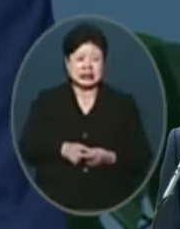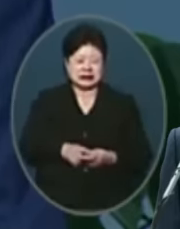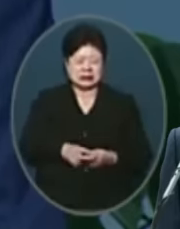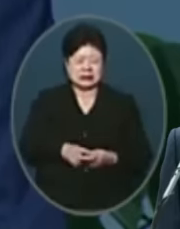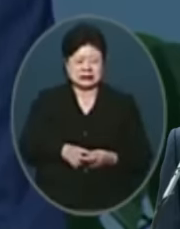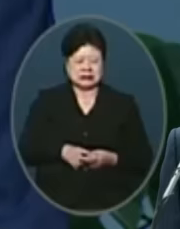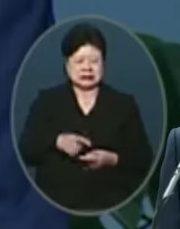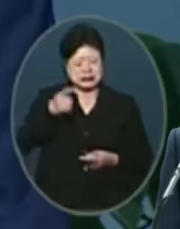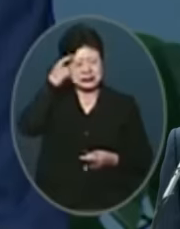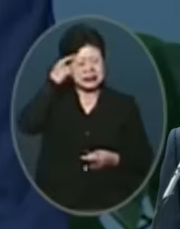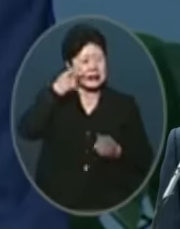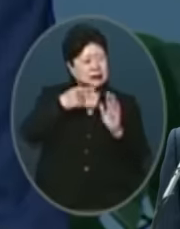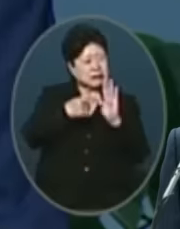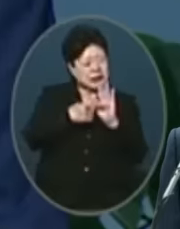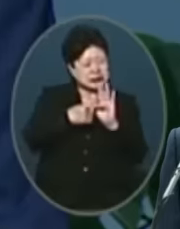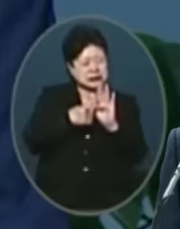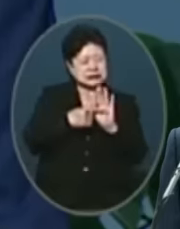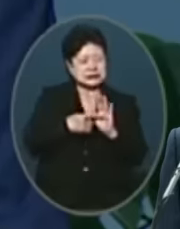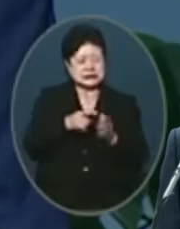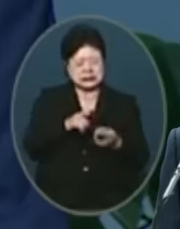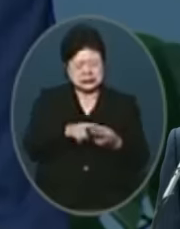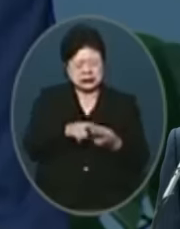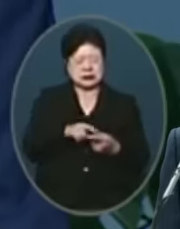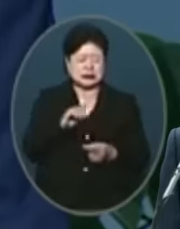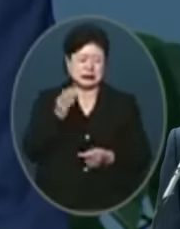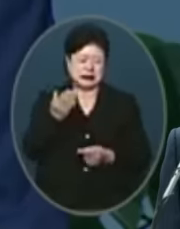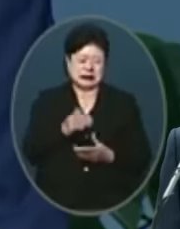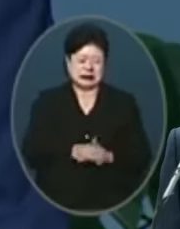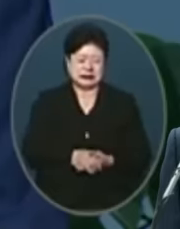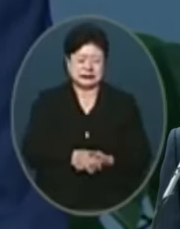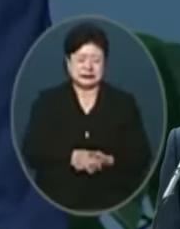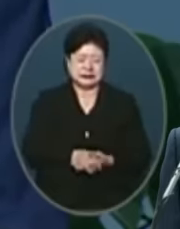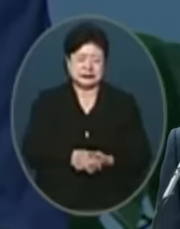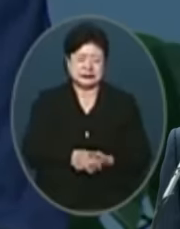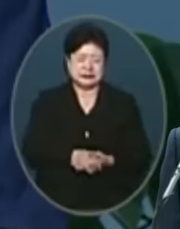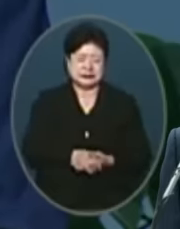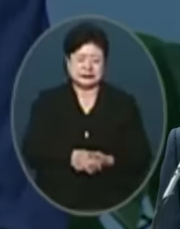부정적인 사람으로 인간이 되어가는 것입니다.